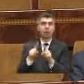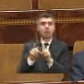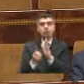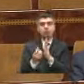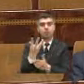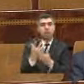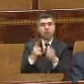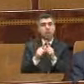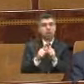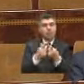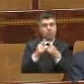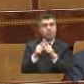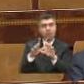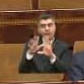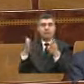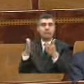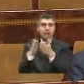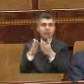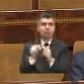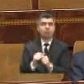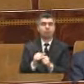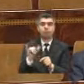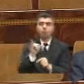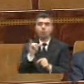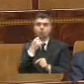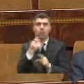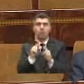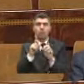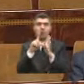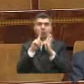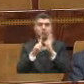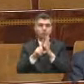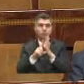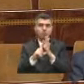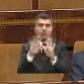المتجددة الصغيرة. وما تنفهموش كيفاش هذاك التفعيل، ذاك القانون ديال